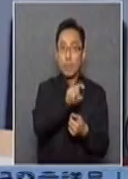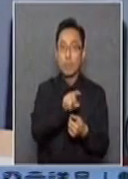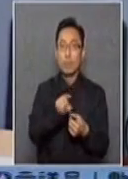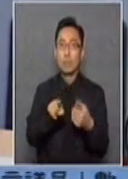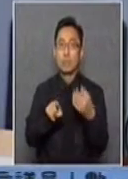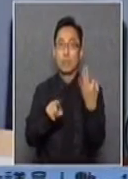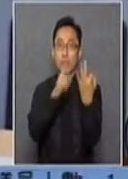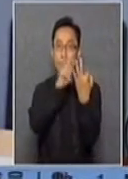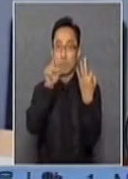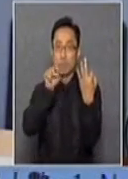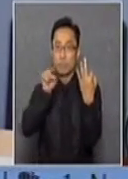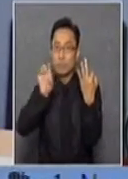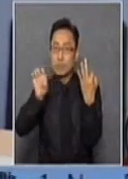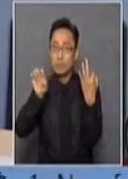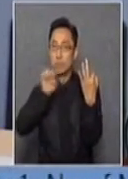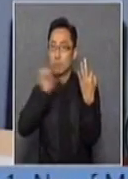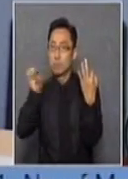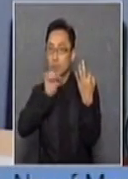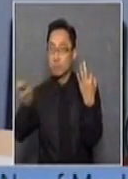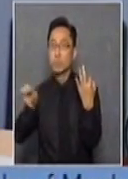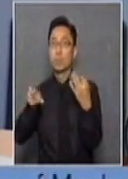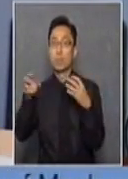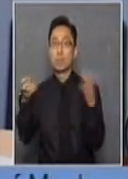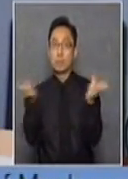討。他意思就是說